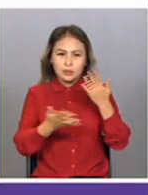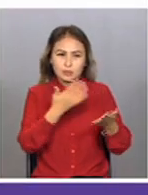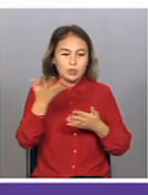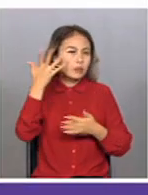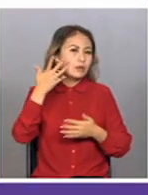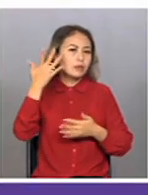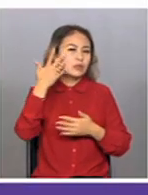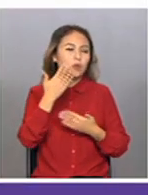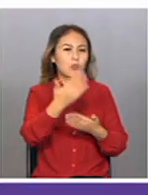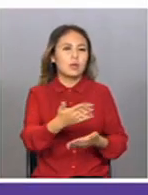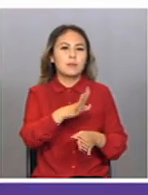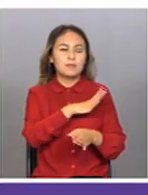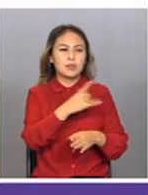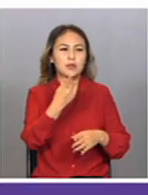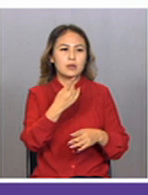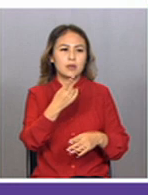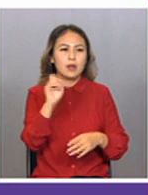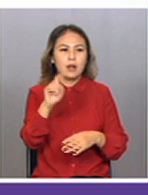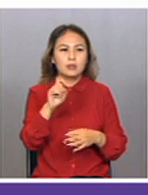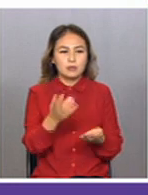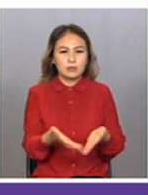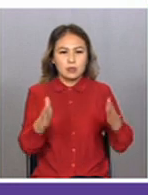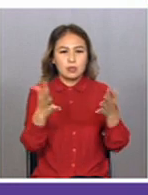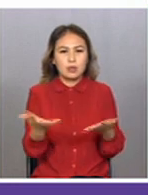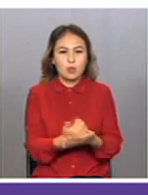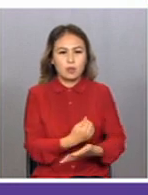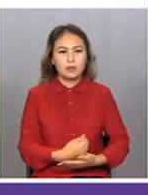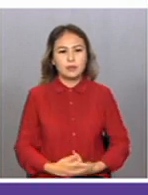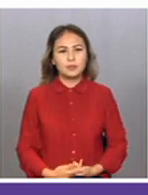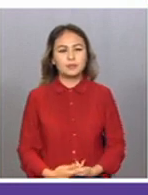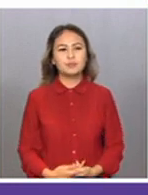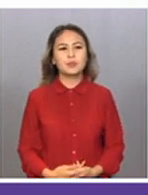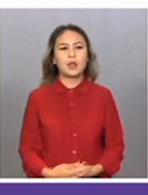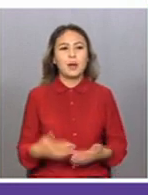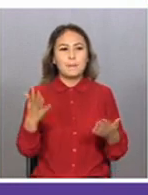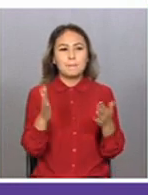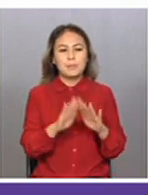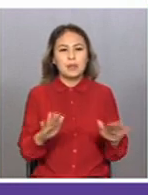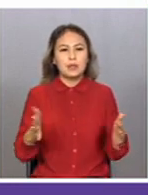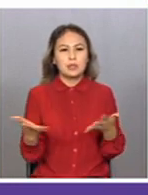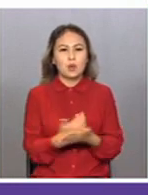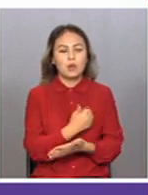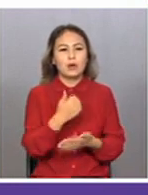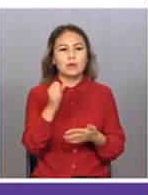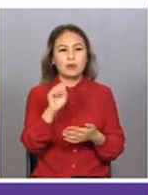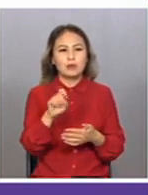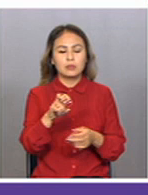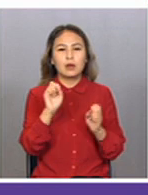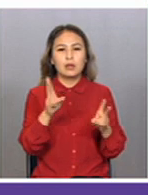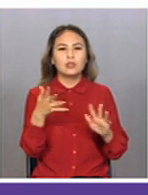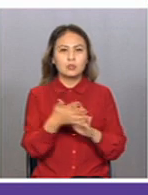кезде, олар бір құмыра алтынды тауып алады. Балалар тауып алған алтынды қалай жұмсауы